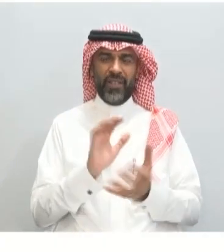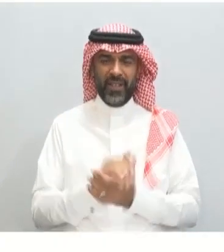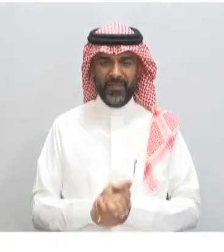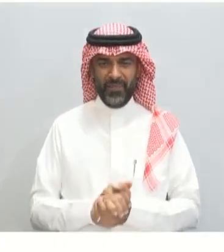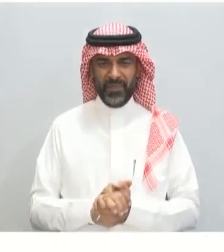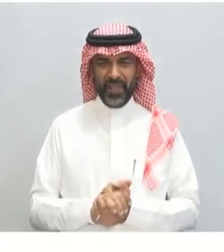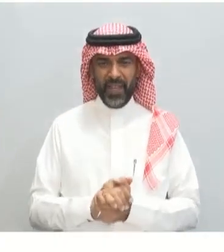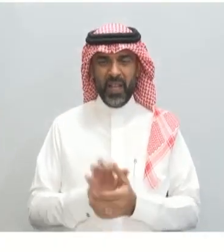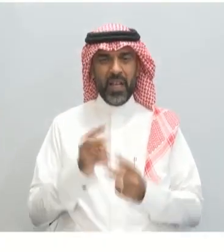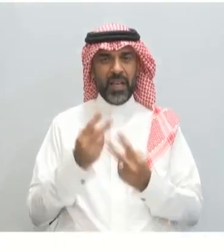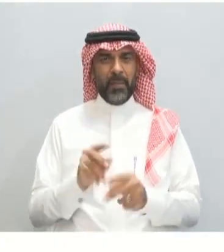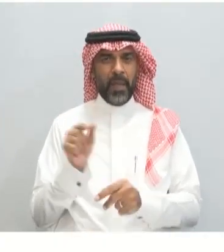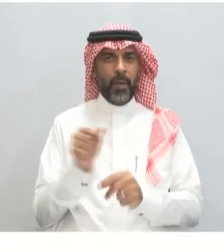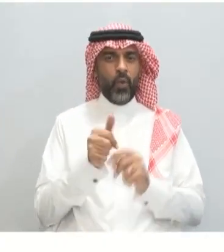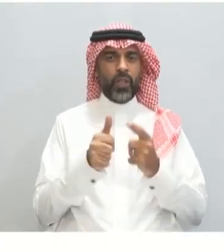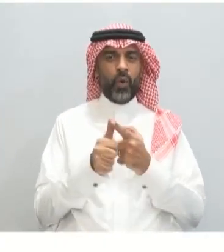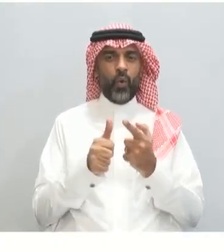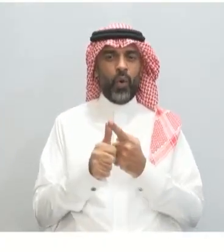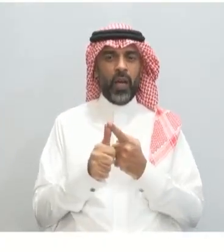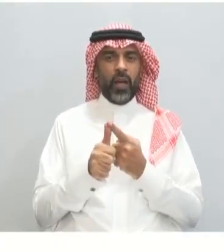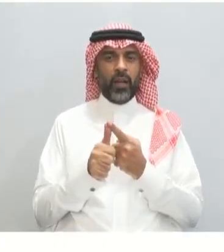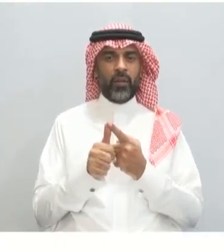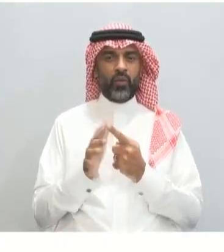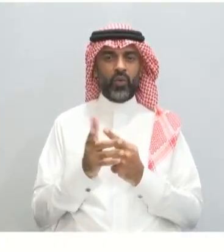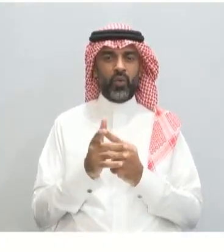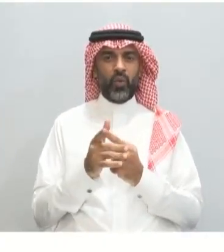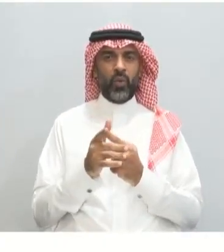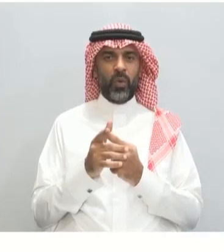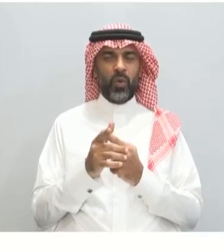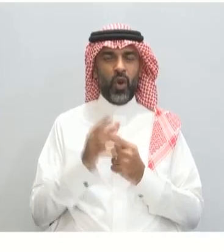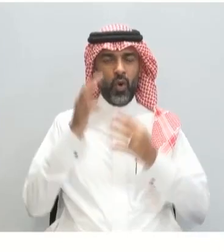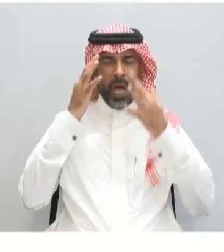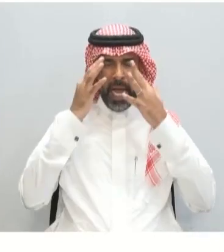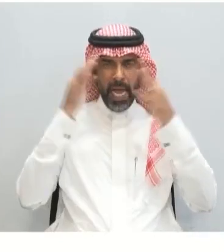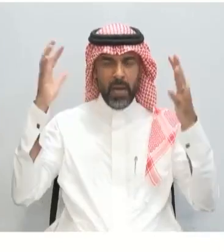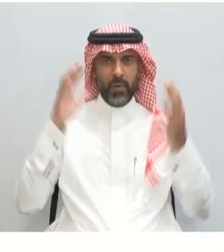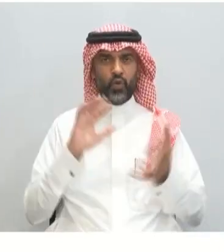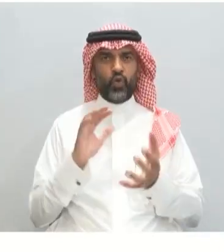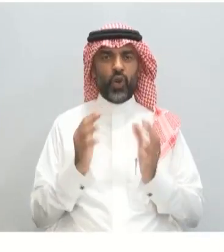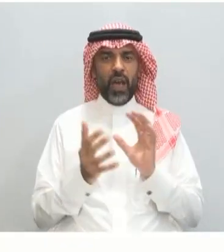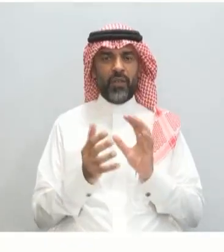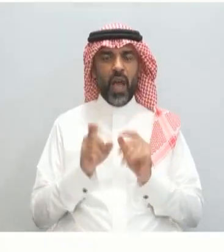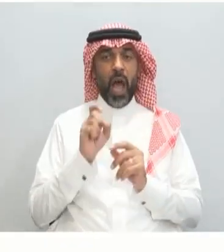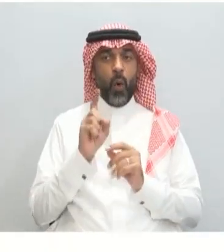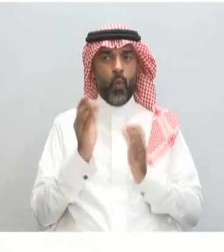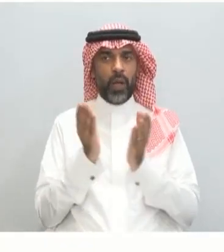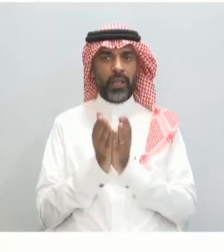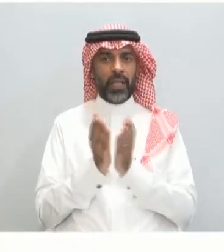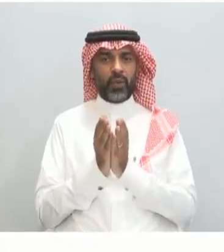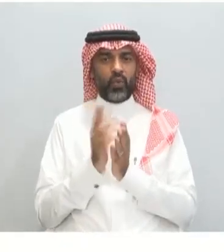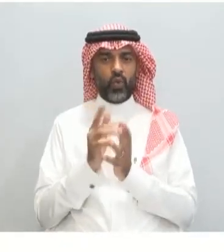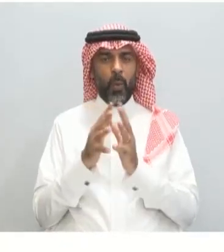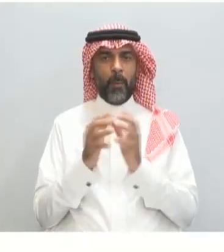نبتدئ بالوحده الاولى التي كانت بعنوان علم الجغرافيا واول درس هو مفهوم علم